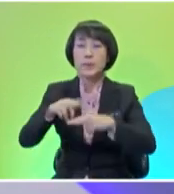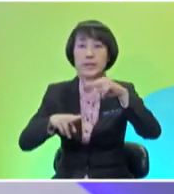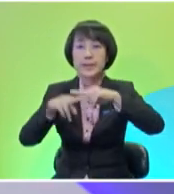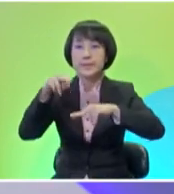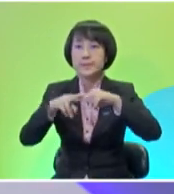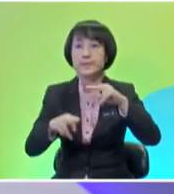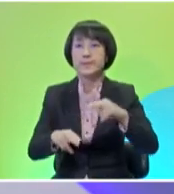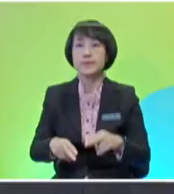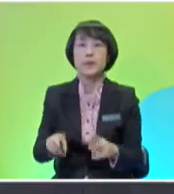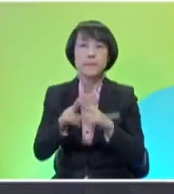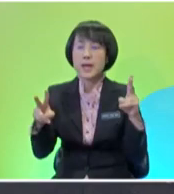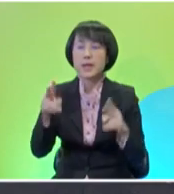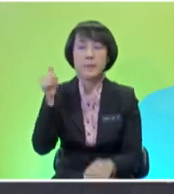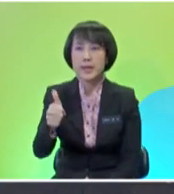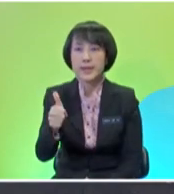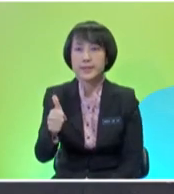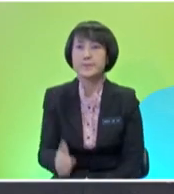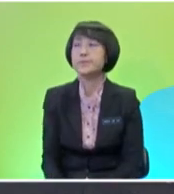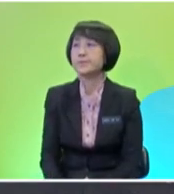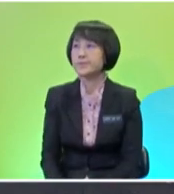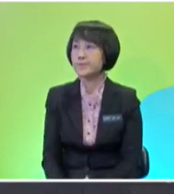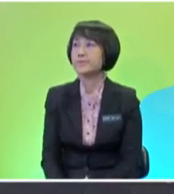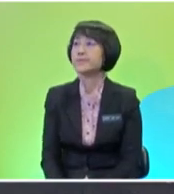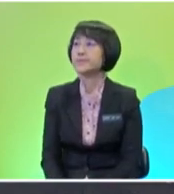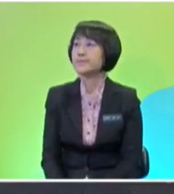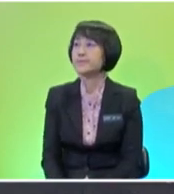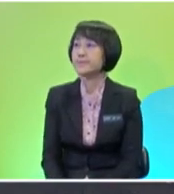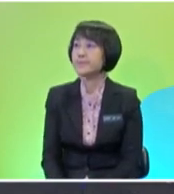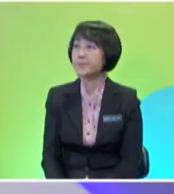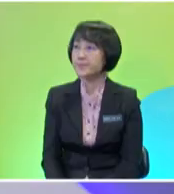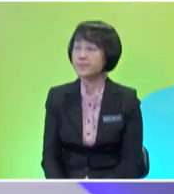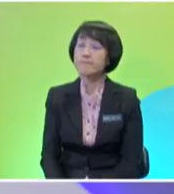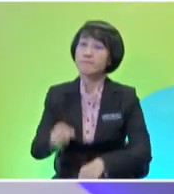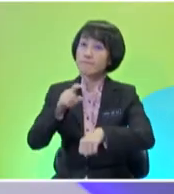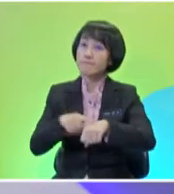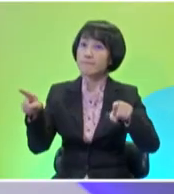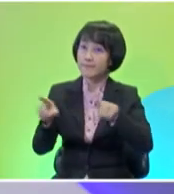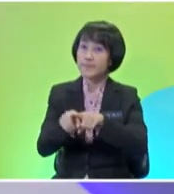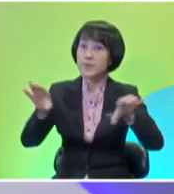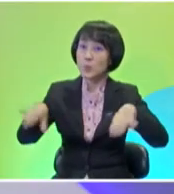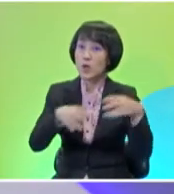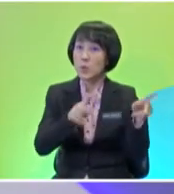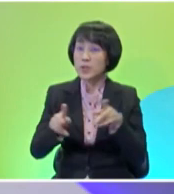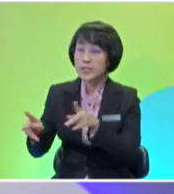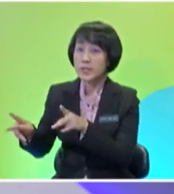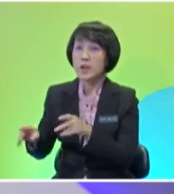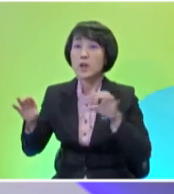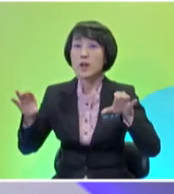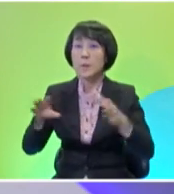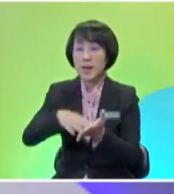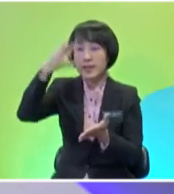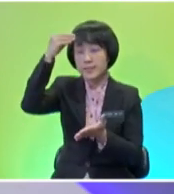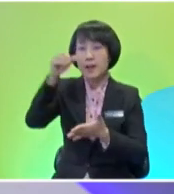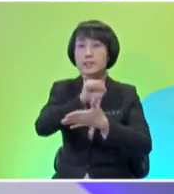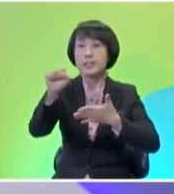yang terbaik. Yang terbaik macam yang ni, bentuk terbaik, dan cikgu punya pun sama juga. Yang ini pun okey, dalam masa yang sama bila kita buat projek, memang kita belajar selesaikan